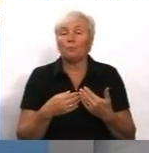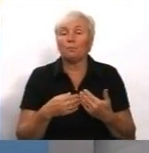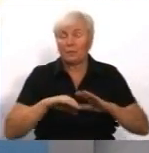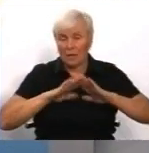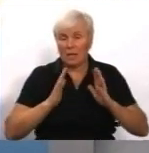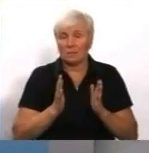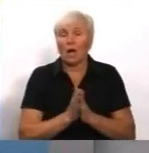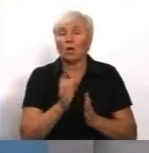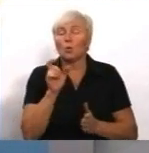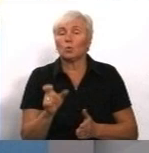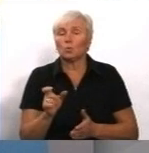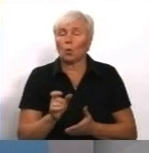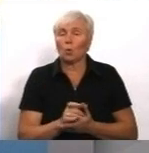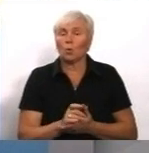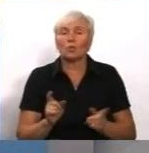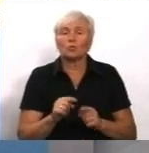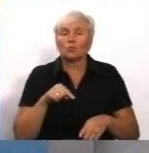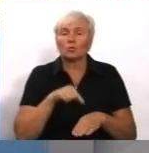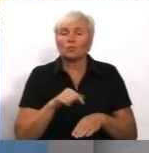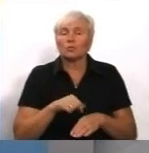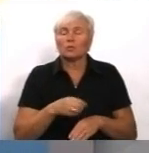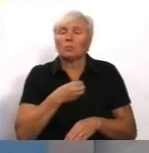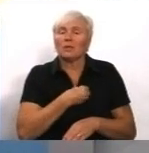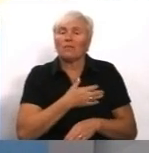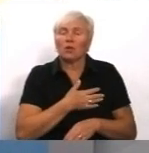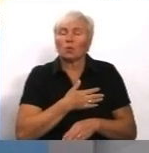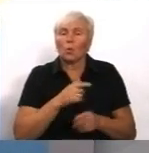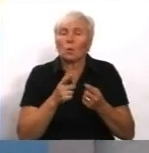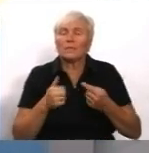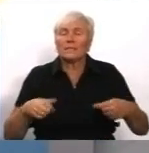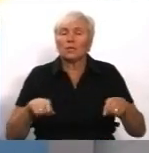загальнолюдського. Що стосується приватного сектору,